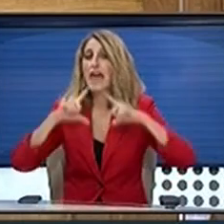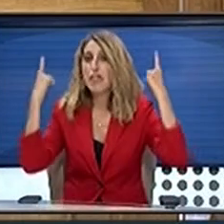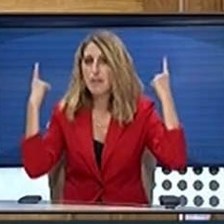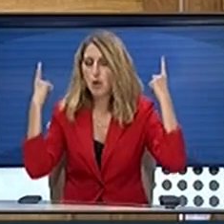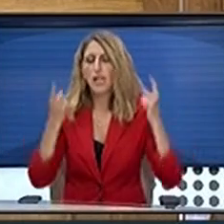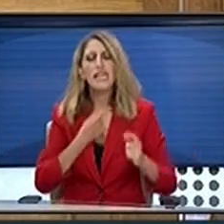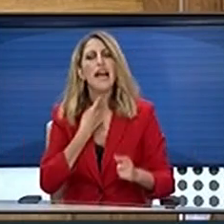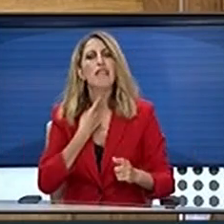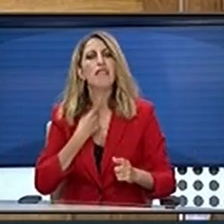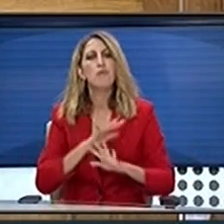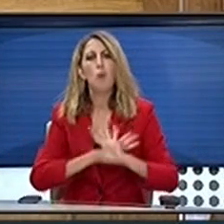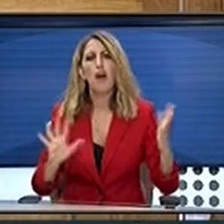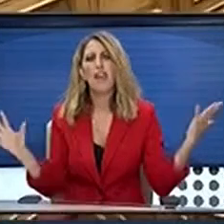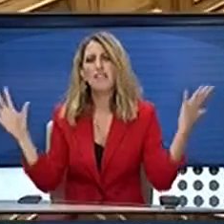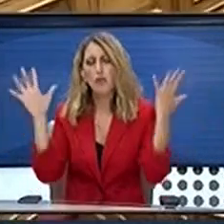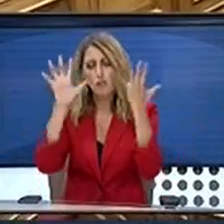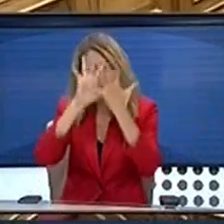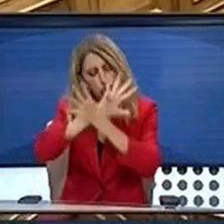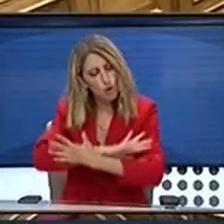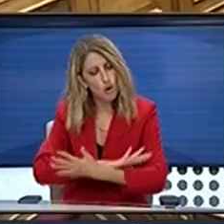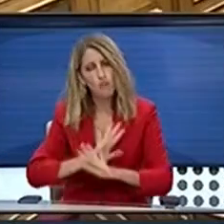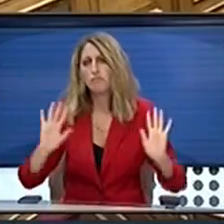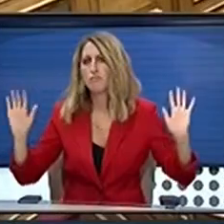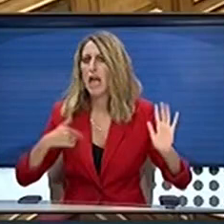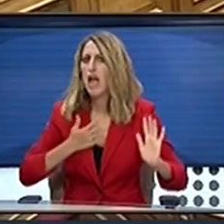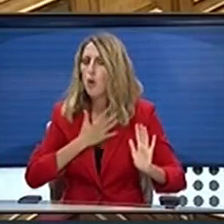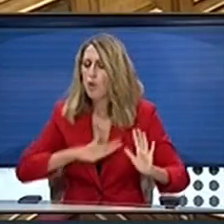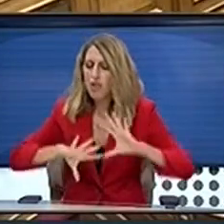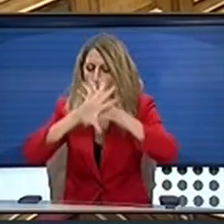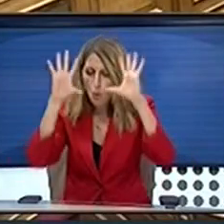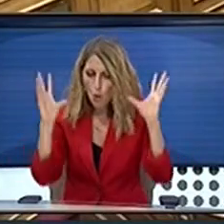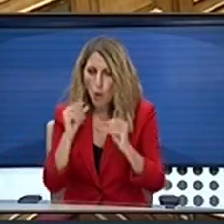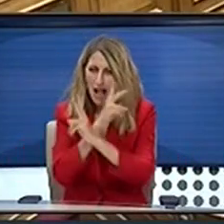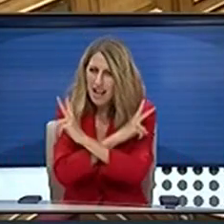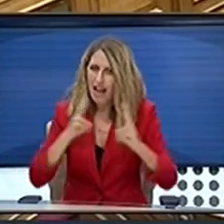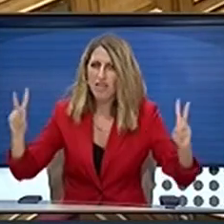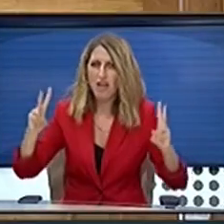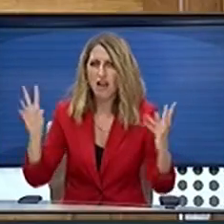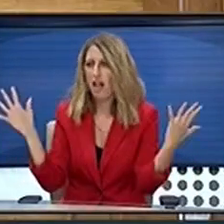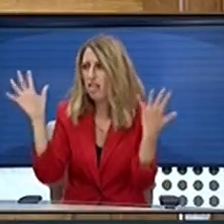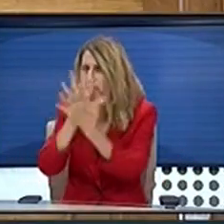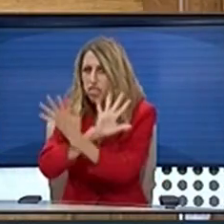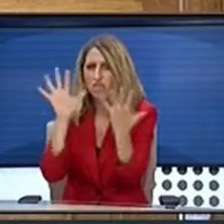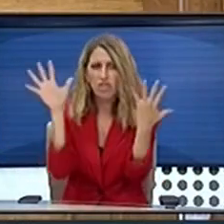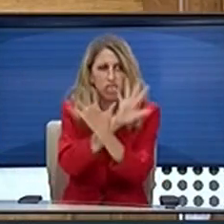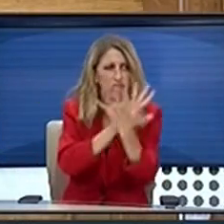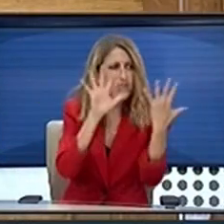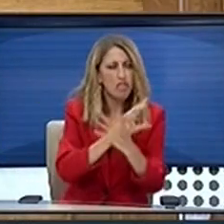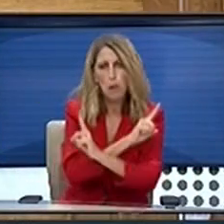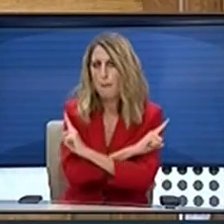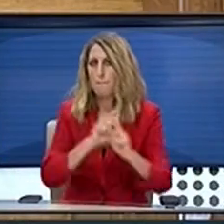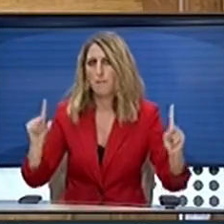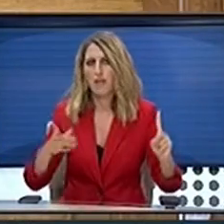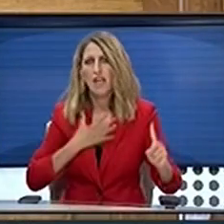Και αν αυτό σημαίνει ότι θα χάσουμε ένα μέρος του πολιτικού μας κεφαλαίου, ας είναι. Δεν θα χάσουμε ποτέ όμως το